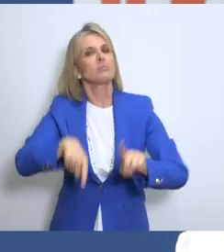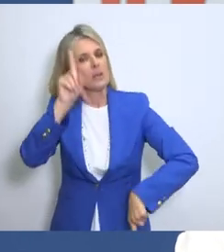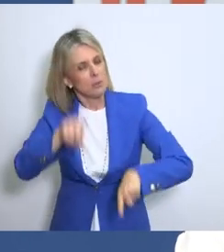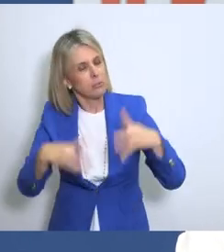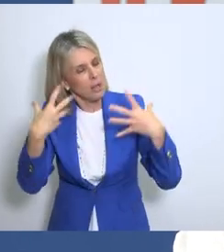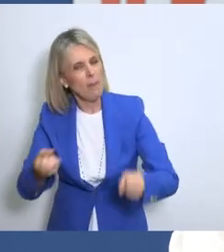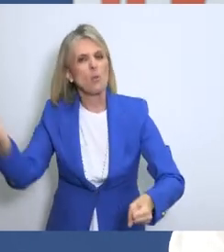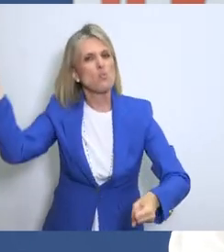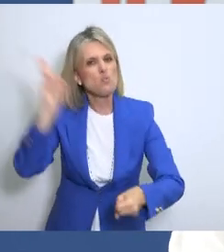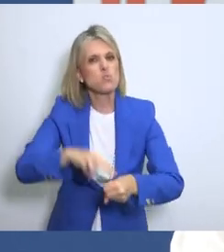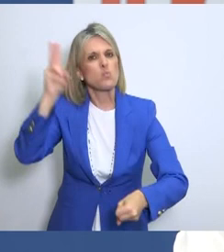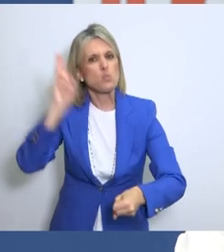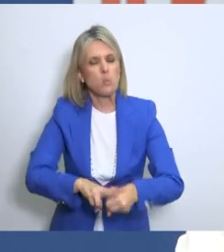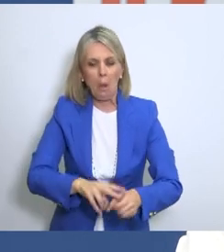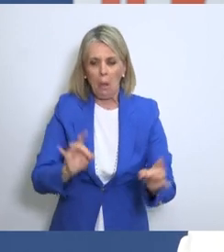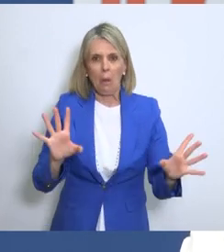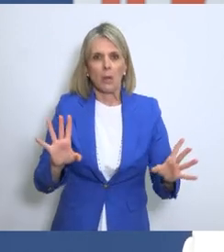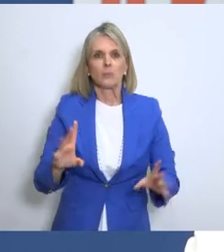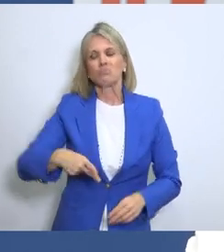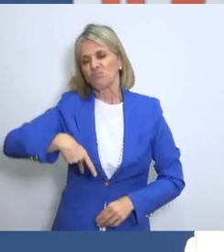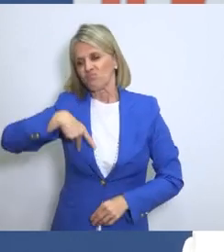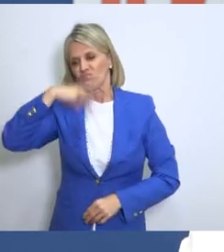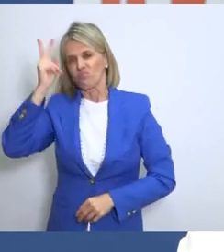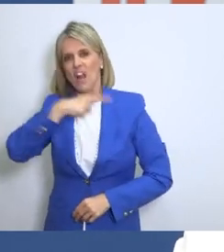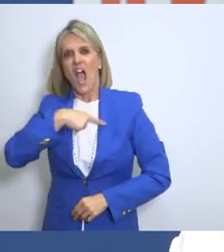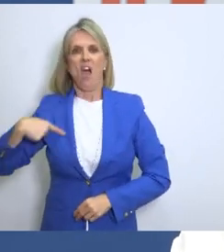της αγοράς, δηλαδή των αφεντικών.